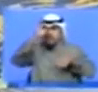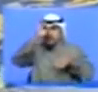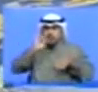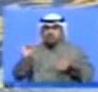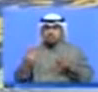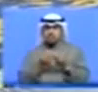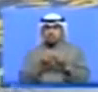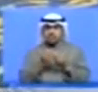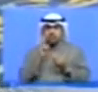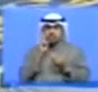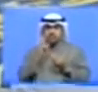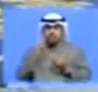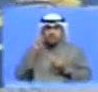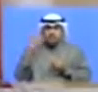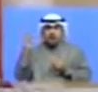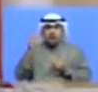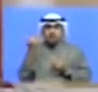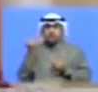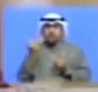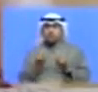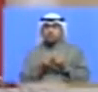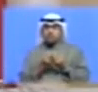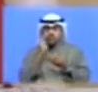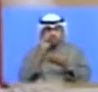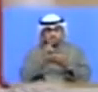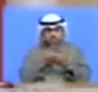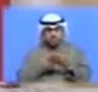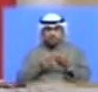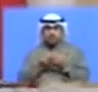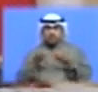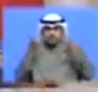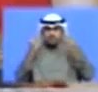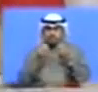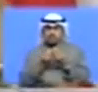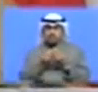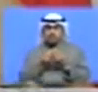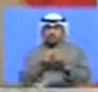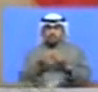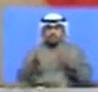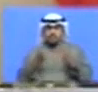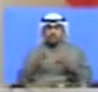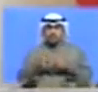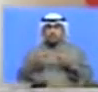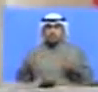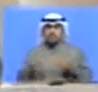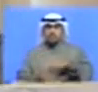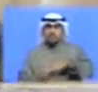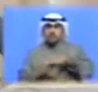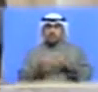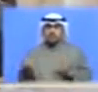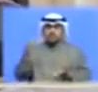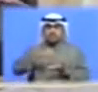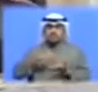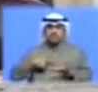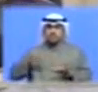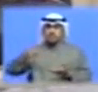الرئيسية وأثرها على العالم. كما اعتمد مجلس الوزراء مشروع مرسوم بتعيين براك علي براك